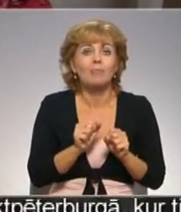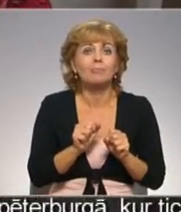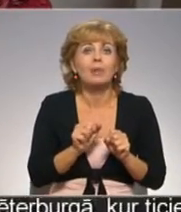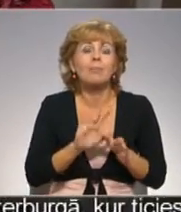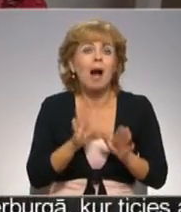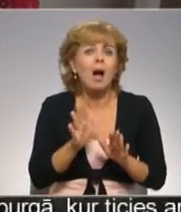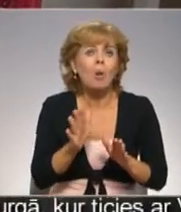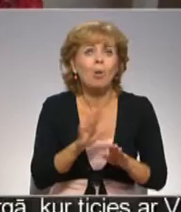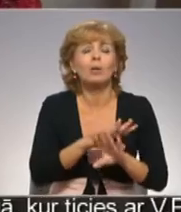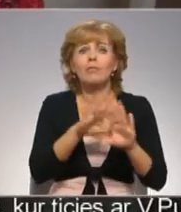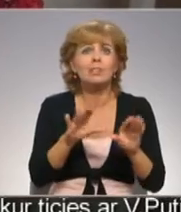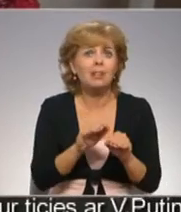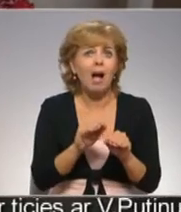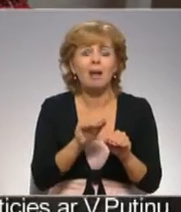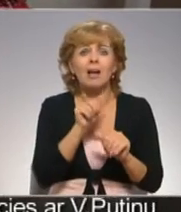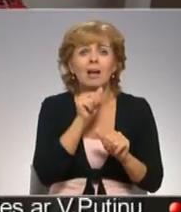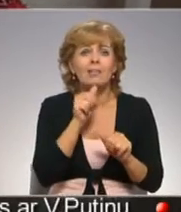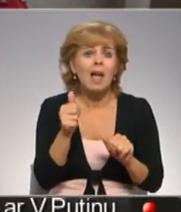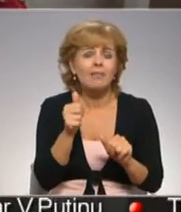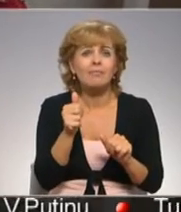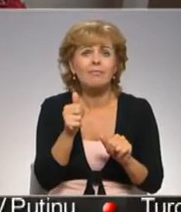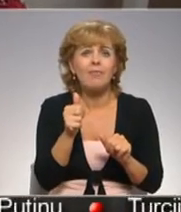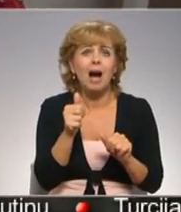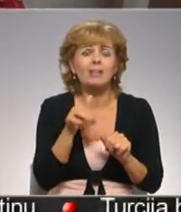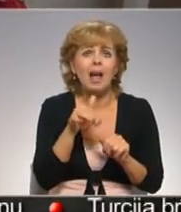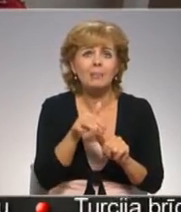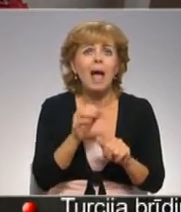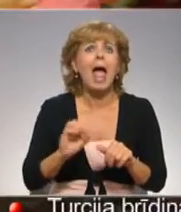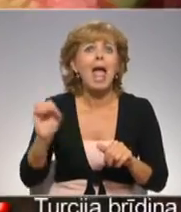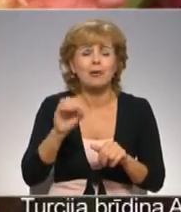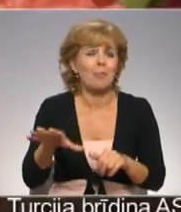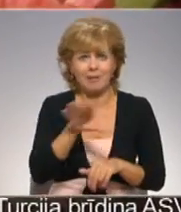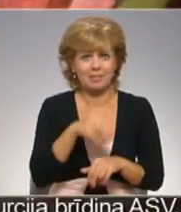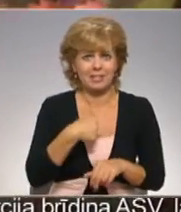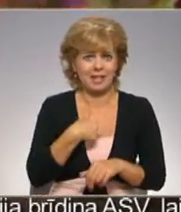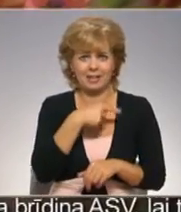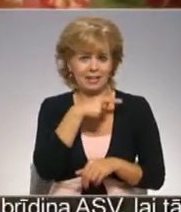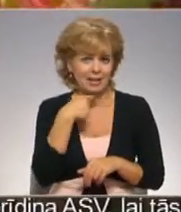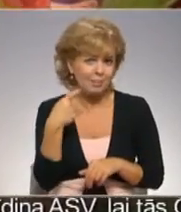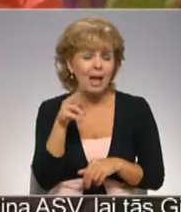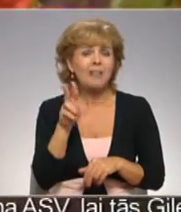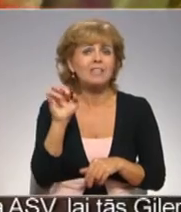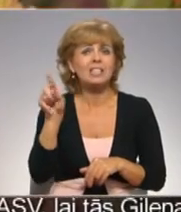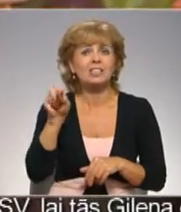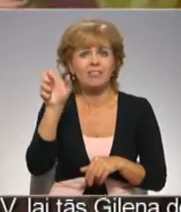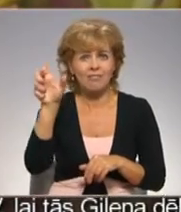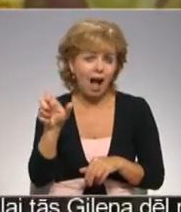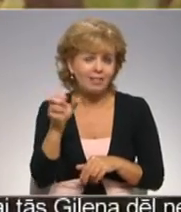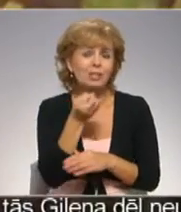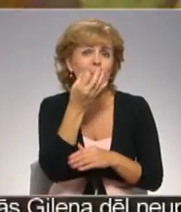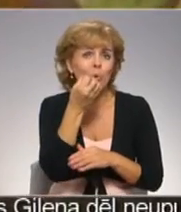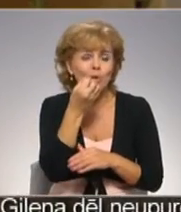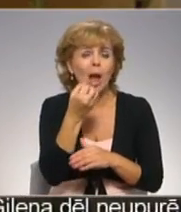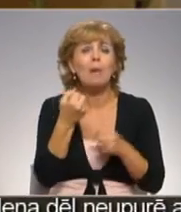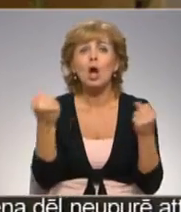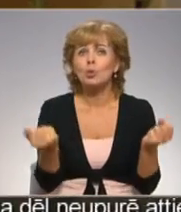un visu laiku neļauj uzkāpt uz kājas. Man jau visu Eiropu grib. Visvaldis Viņķelis ar gladiolu selekciju